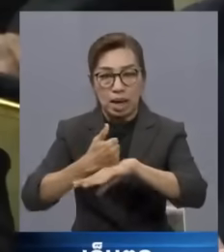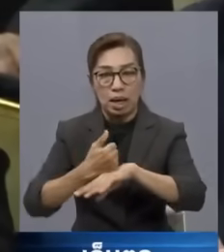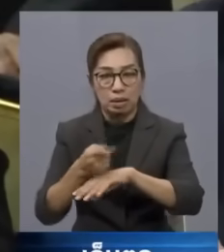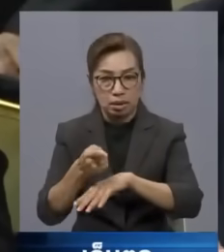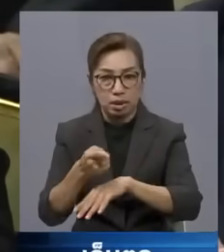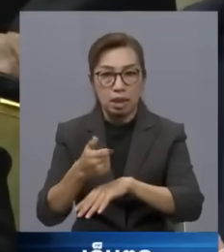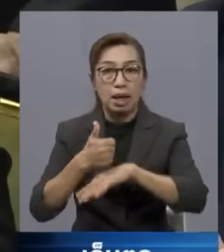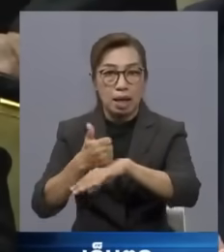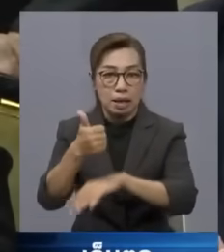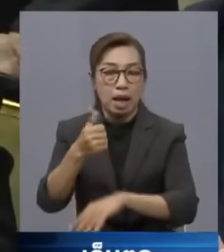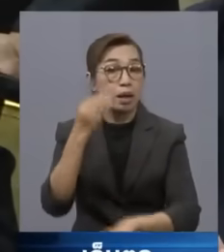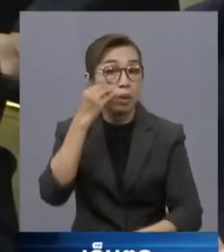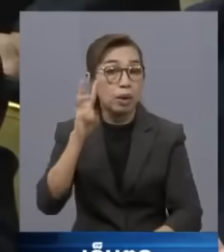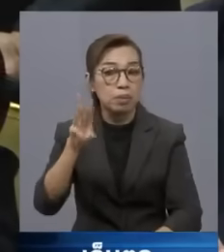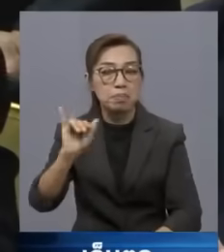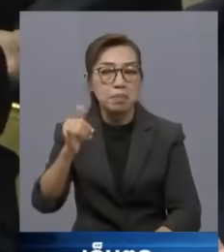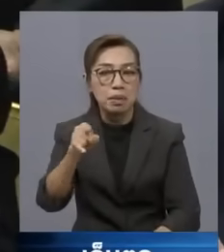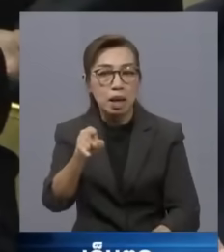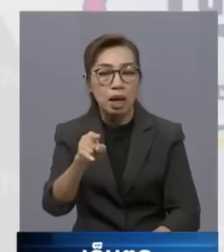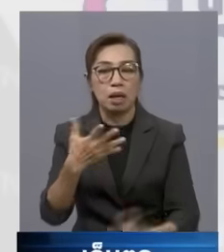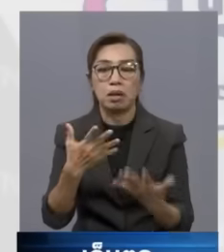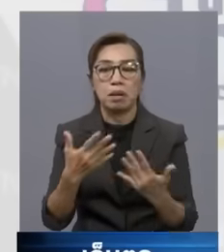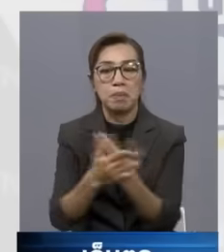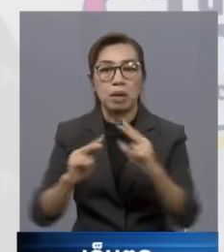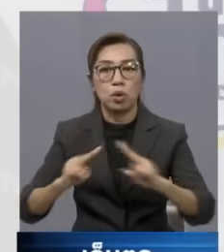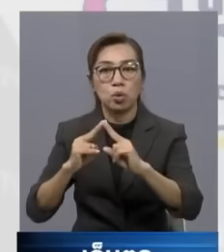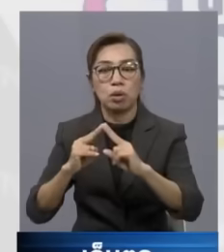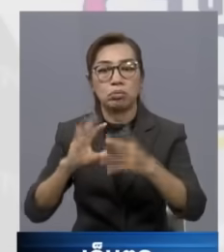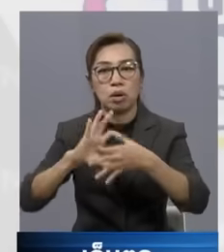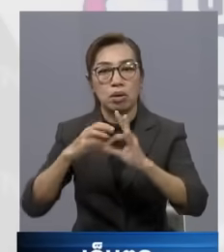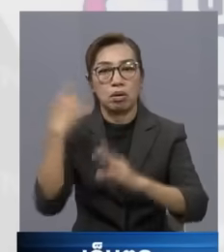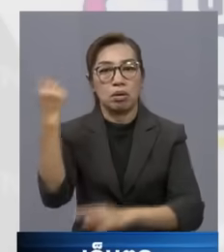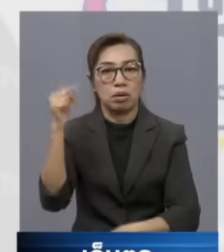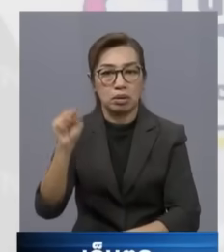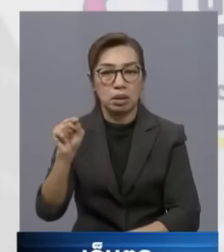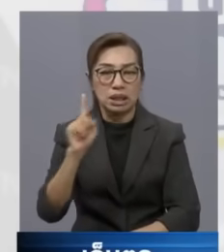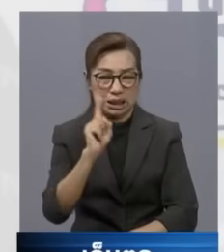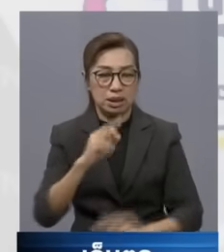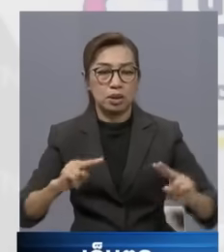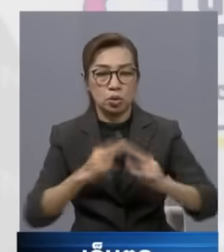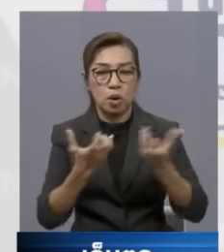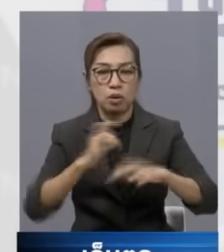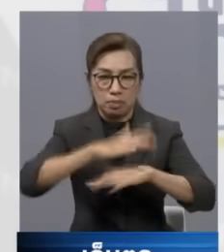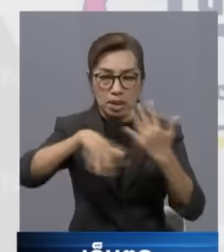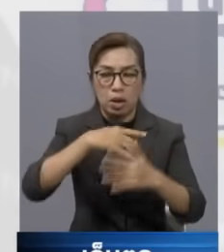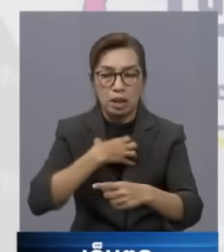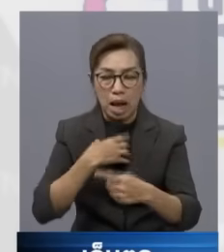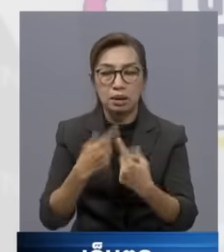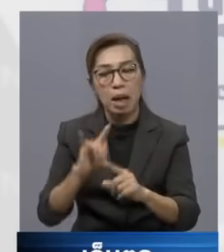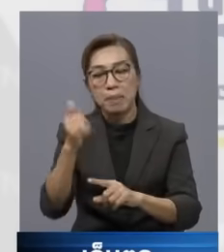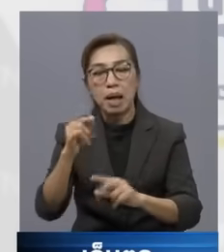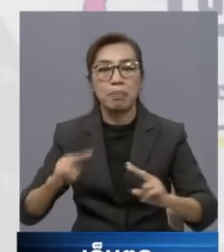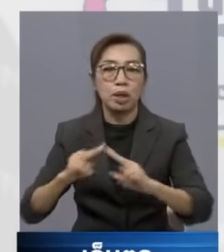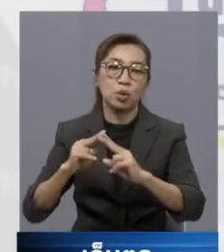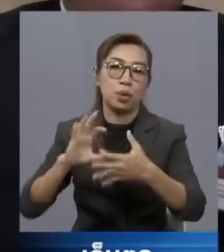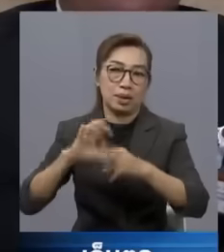คุณวราวุธศิลปะอาชาอาจจะขยับไปนั่งรัฐมนตรีท่องเที่ยวแม้จะอยากทำงานต่อในกระทรวงทรัพย์ก็ตามทั้งหมดนี้ก็คือ